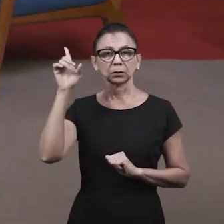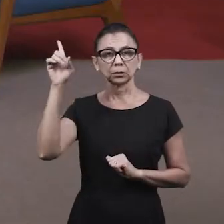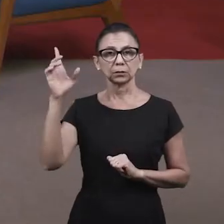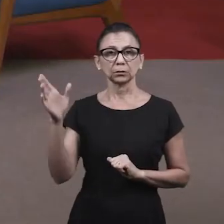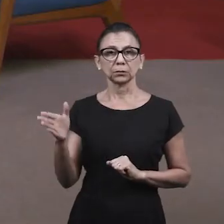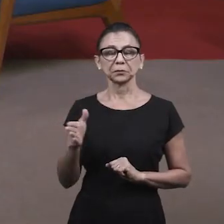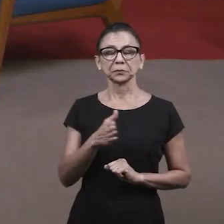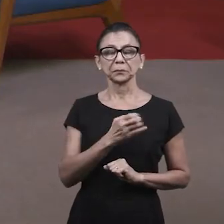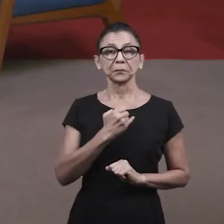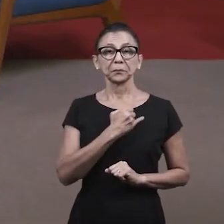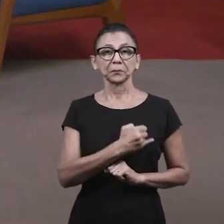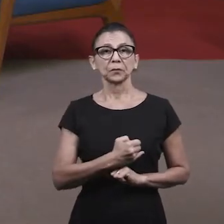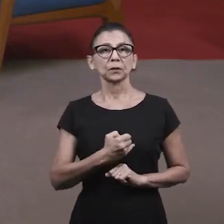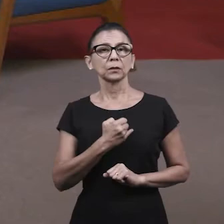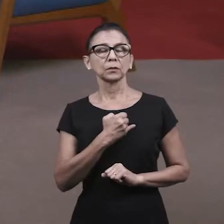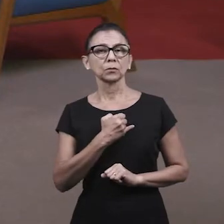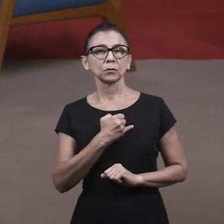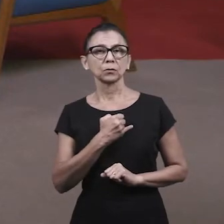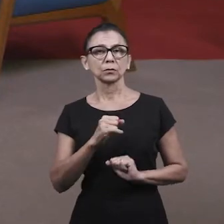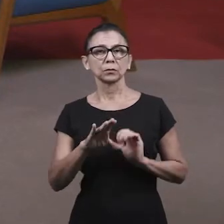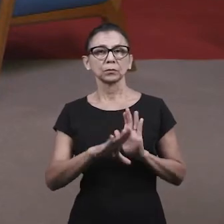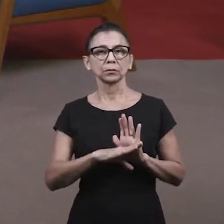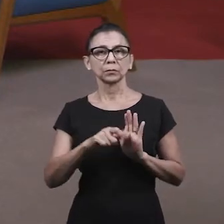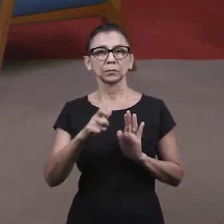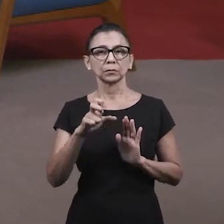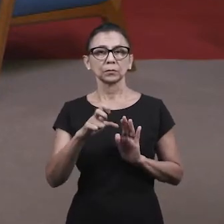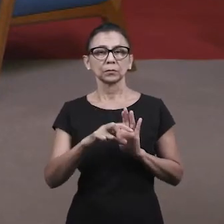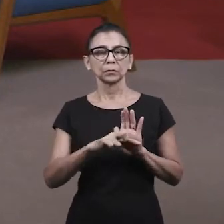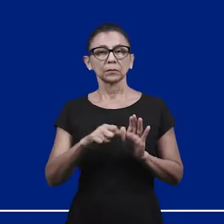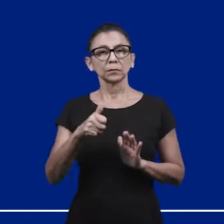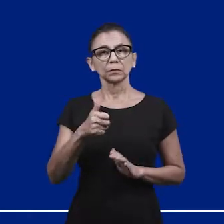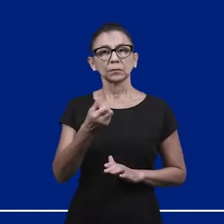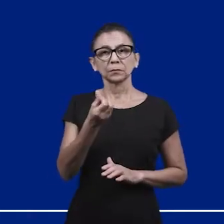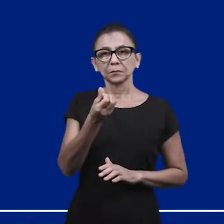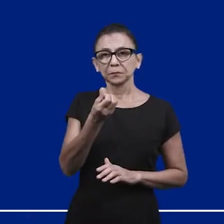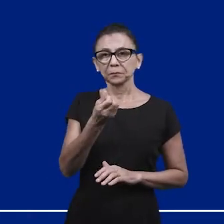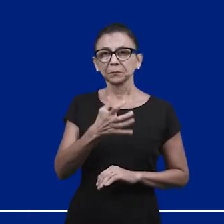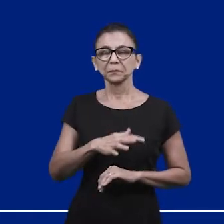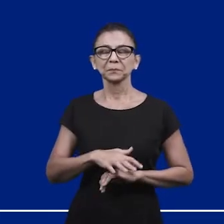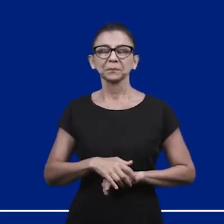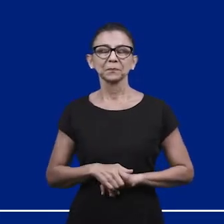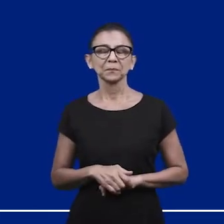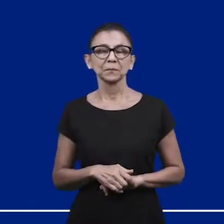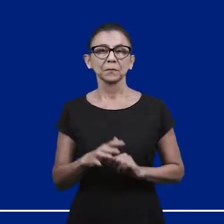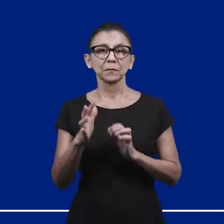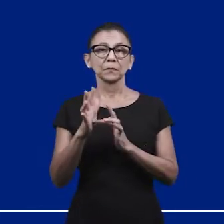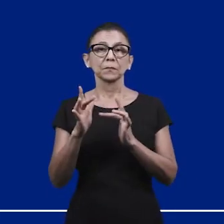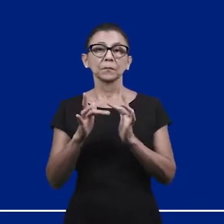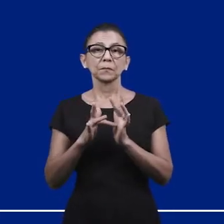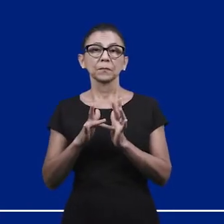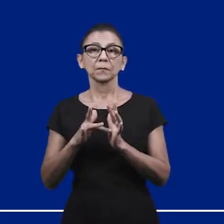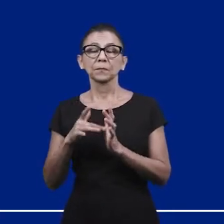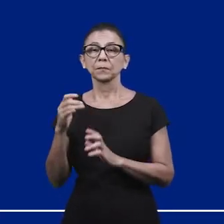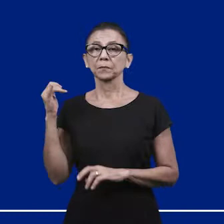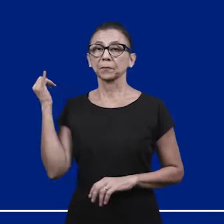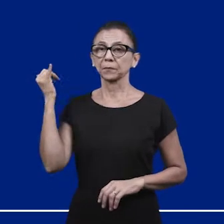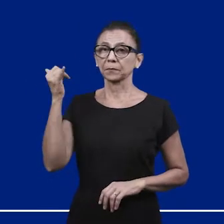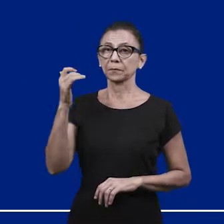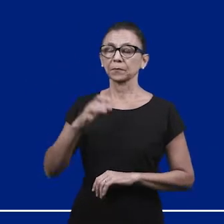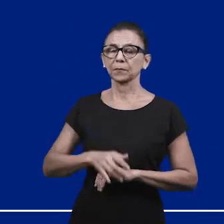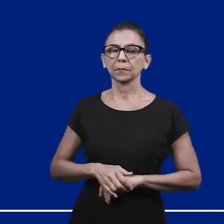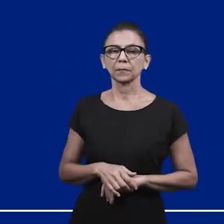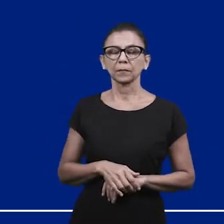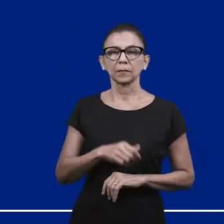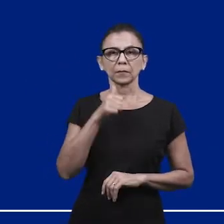20, 16, une autre expérience qui aussi traduit la révélation. Et Jésus leur a dit,